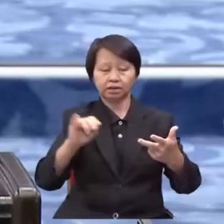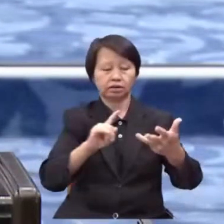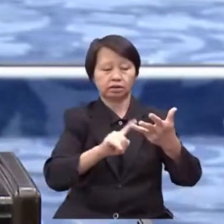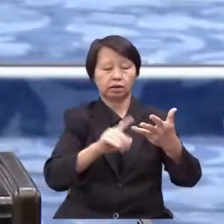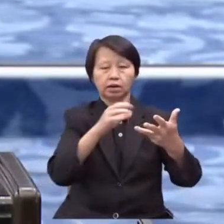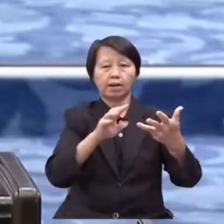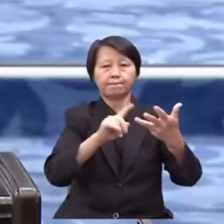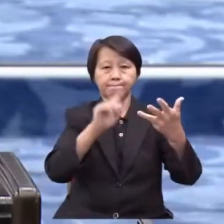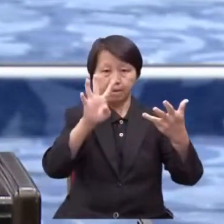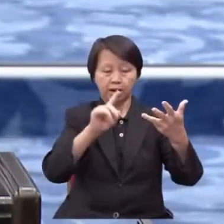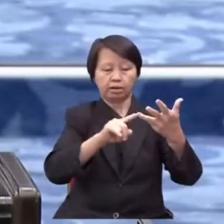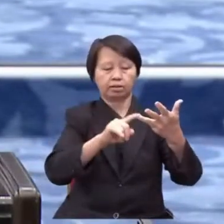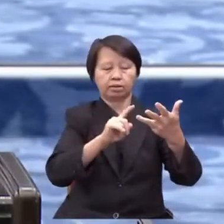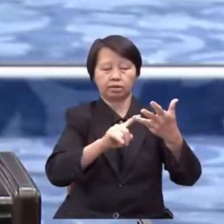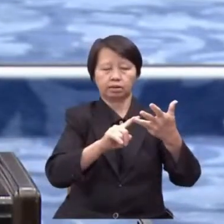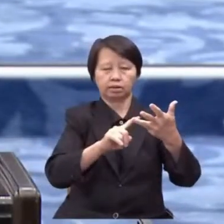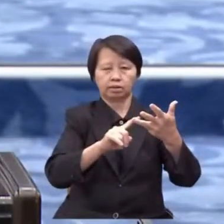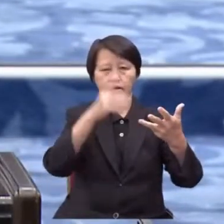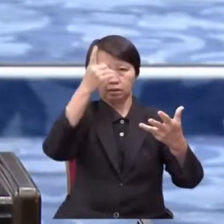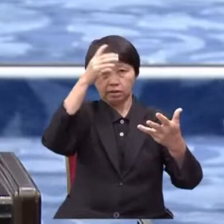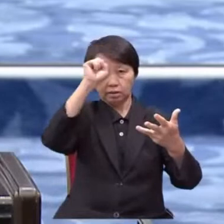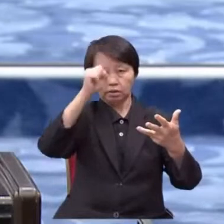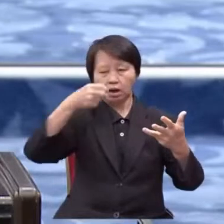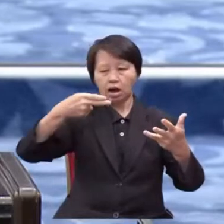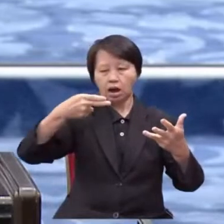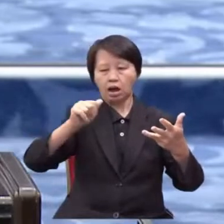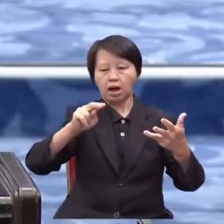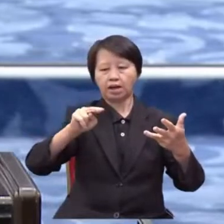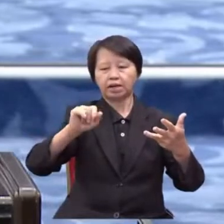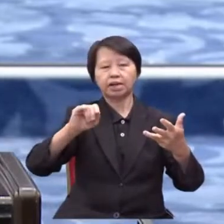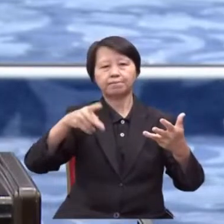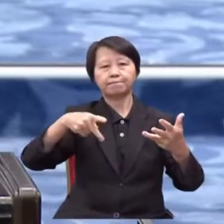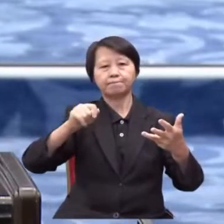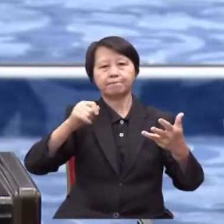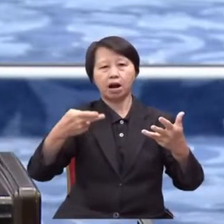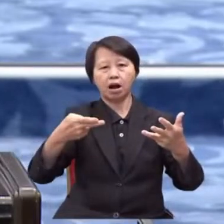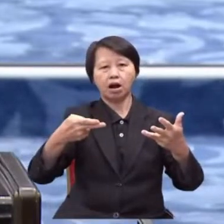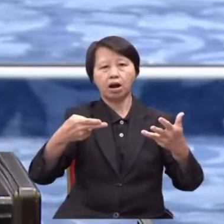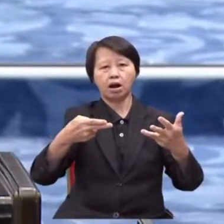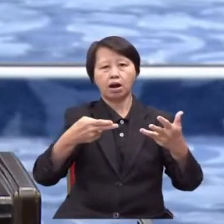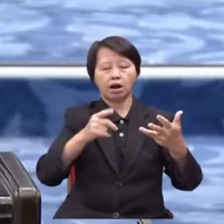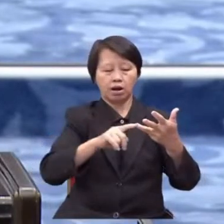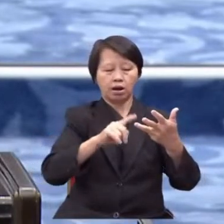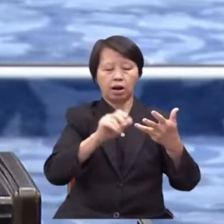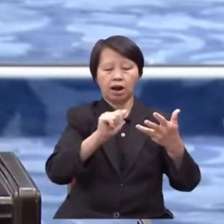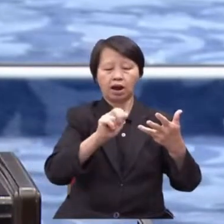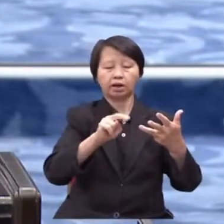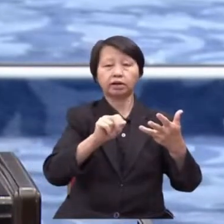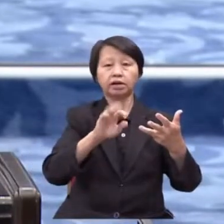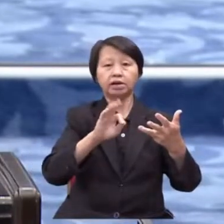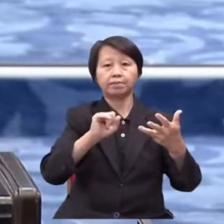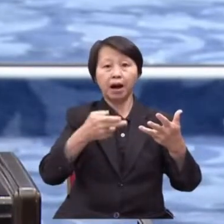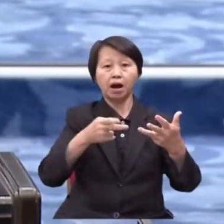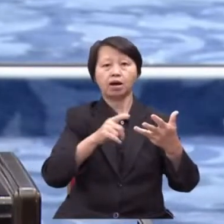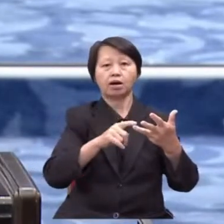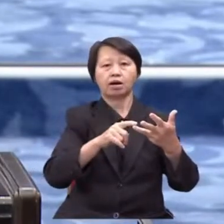dan keempat satu Sri Hanifah aman mereka termasuk